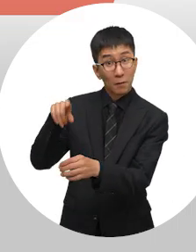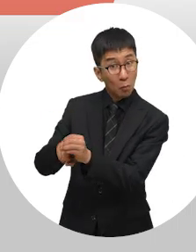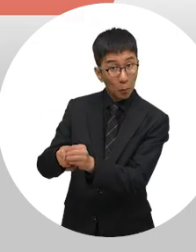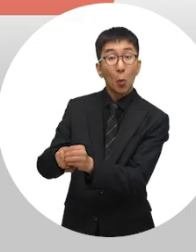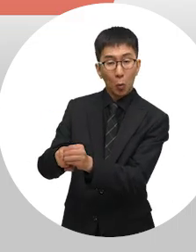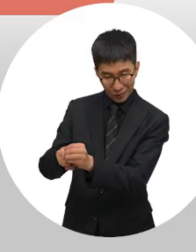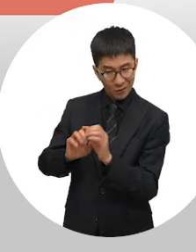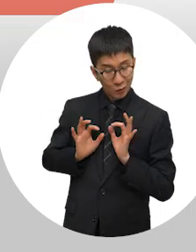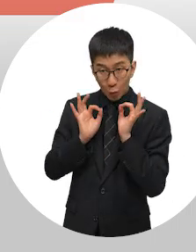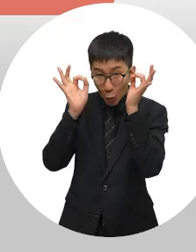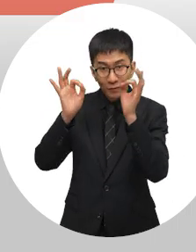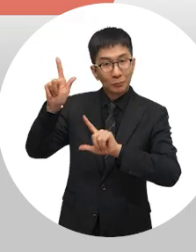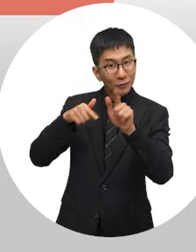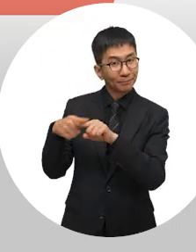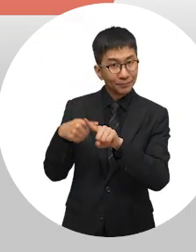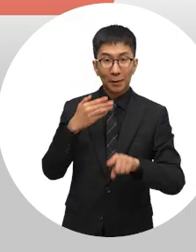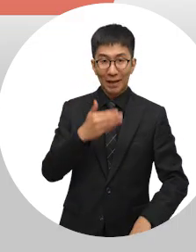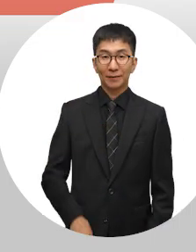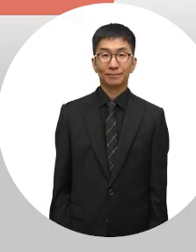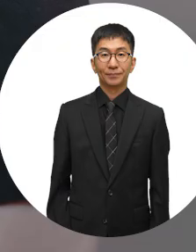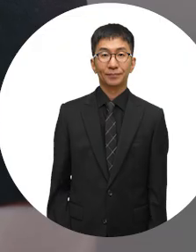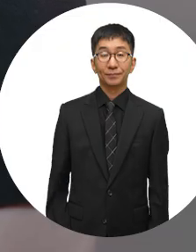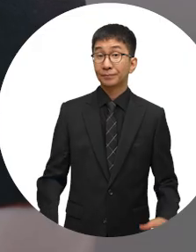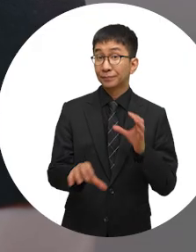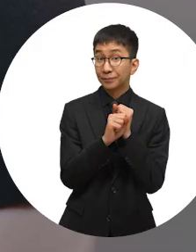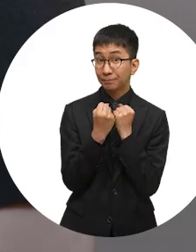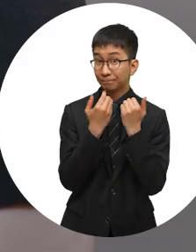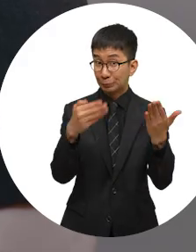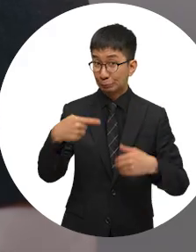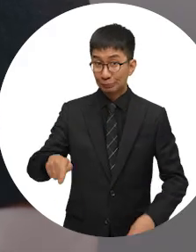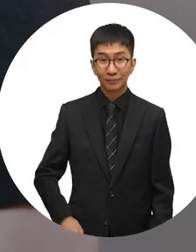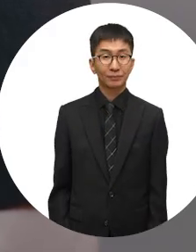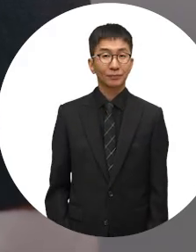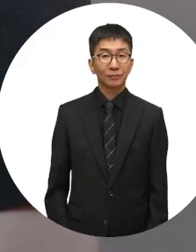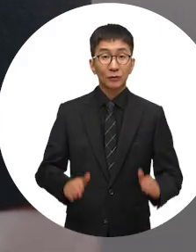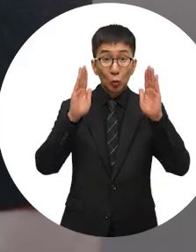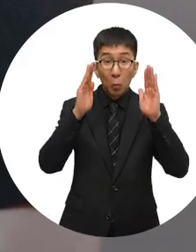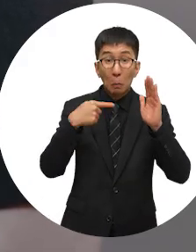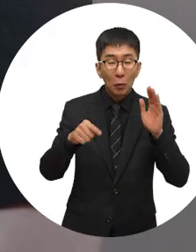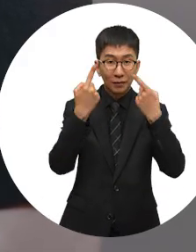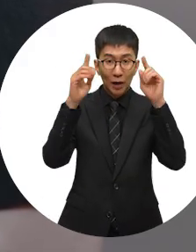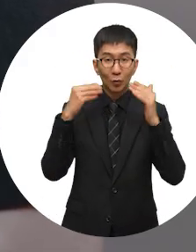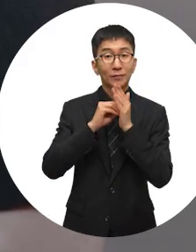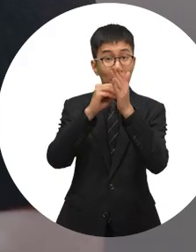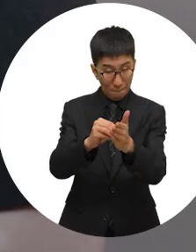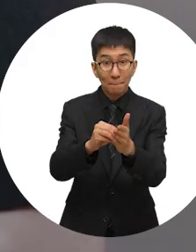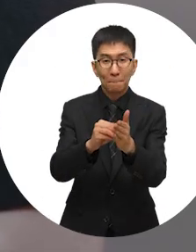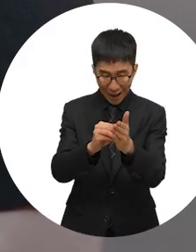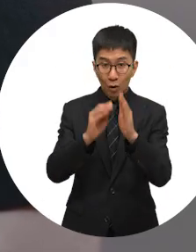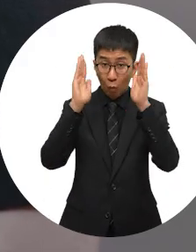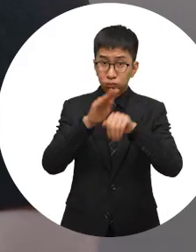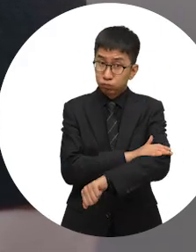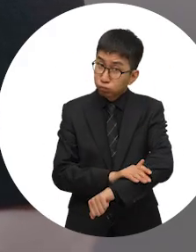목표를 달성하기 위한 노력 과정을 평가합니다. 쉽게 설명하면 학업 성취 수준은 대학에 와서 수업을 따라갈